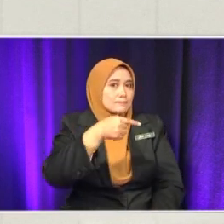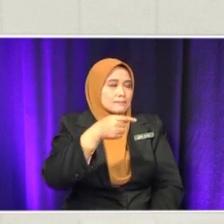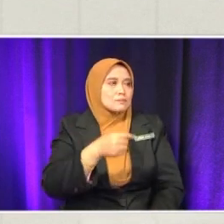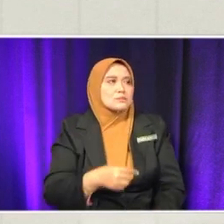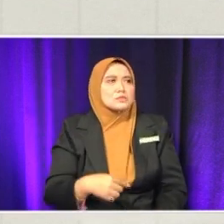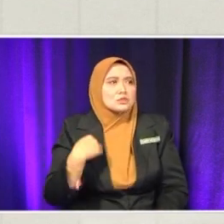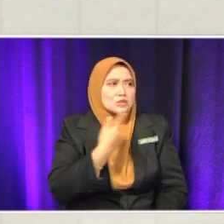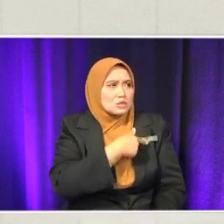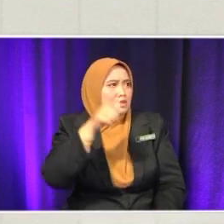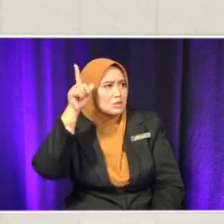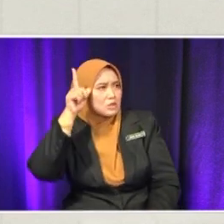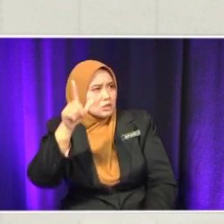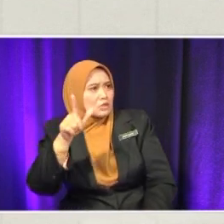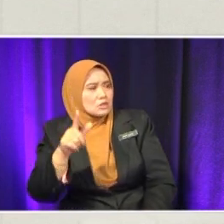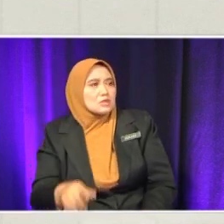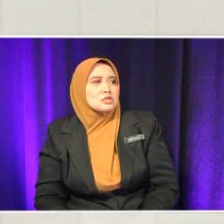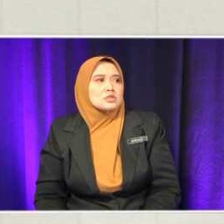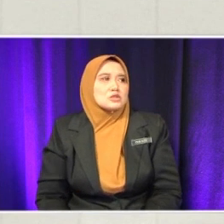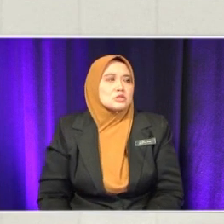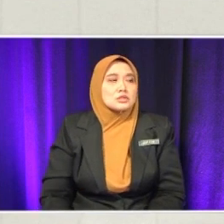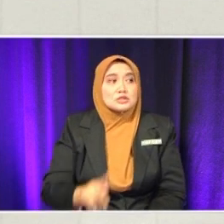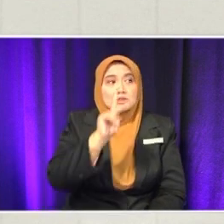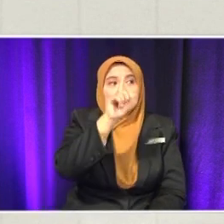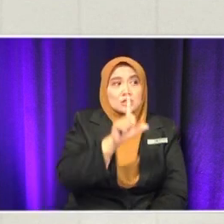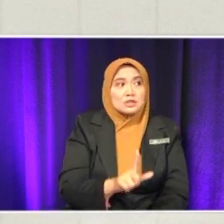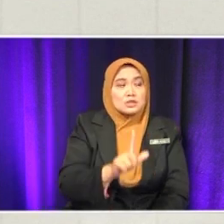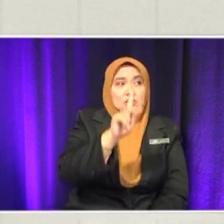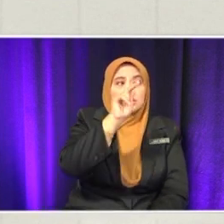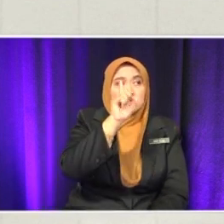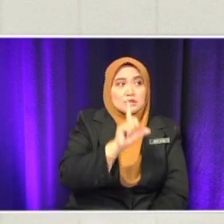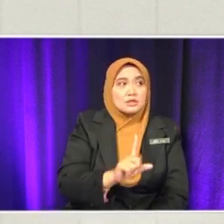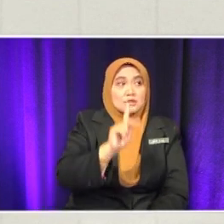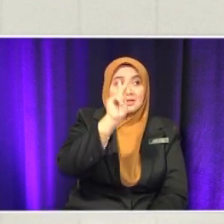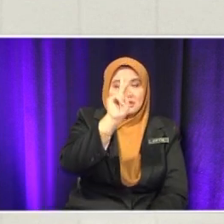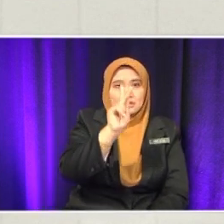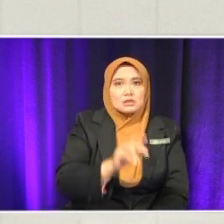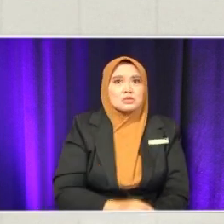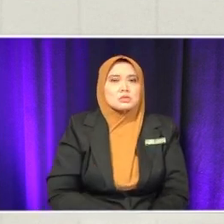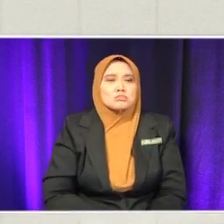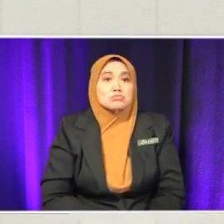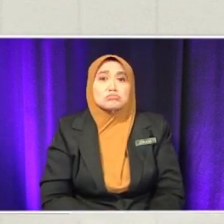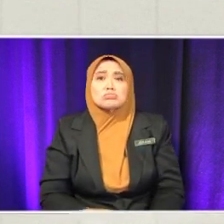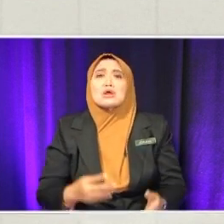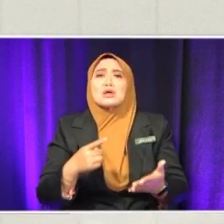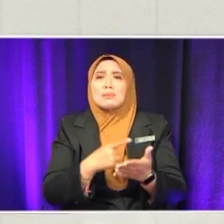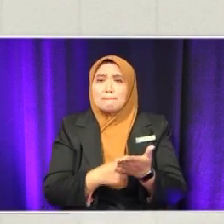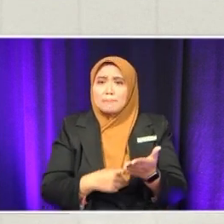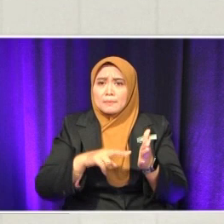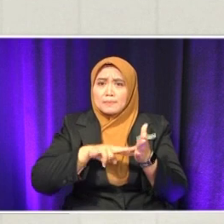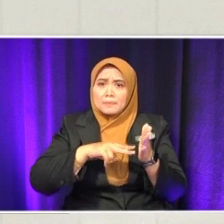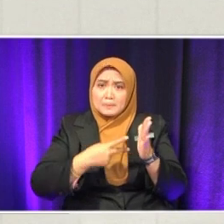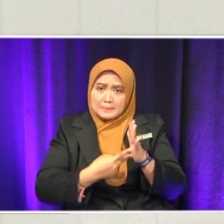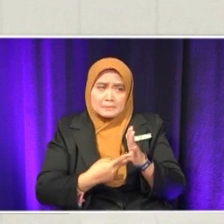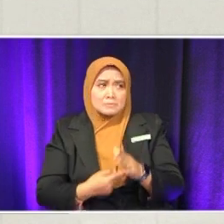ketiga, eh, kita ada KL dan LK. Apa maksud tu ya? KL dan LK. K ke L ke